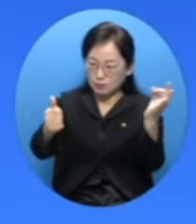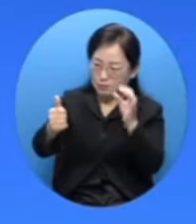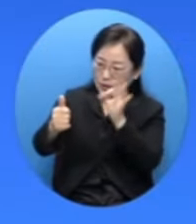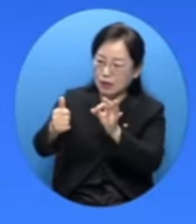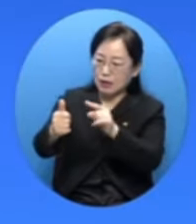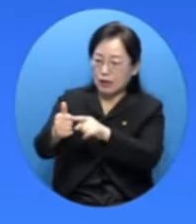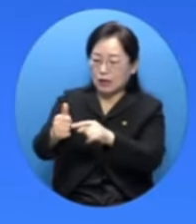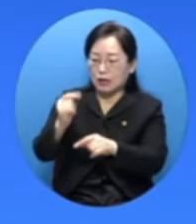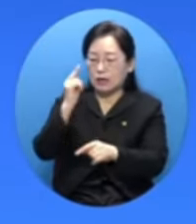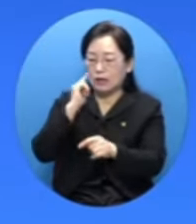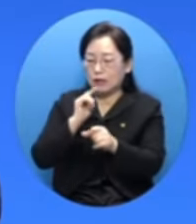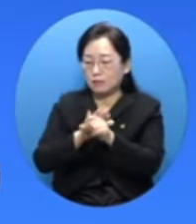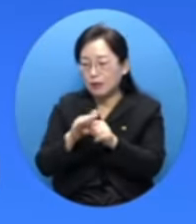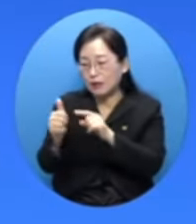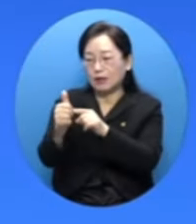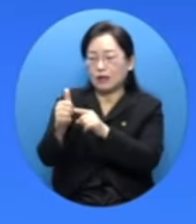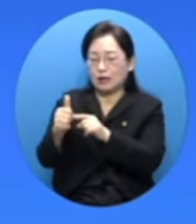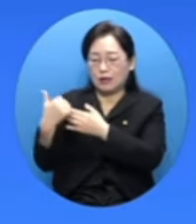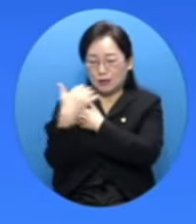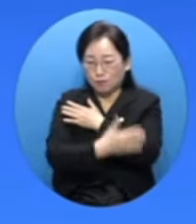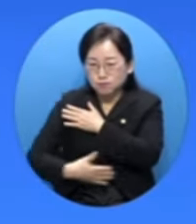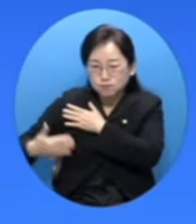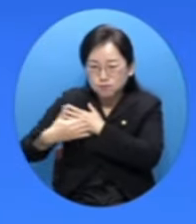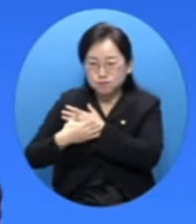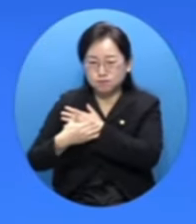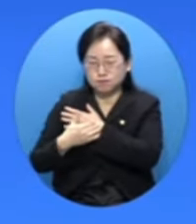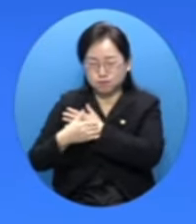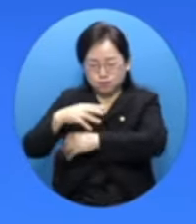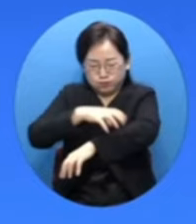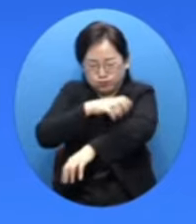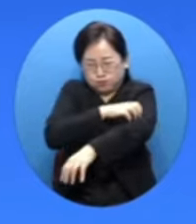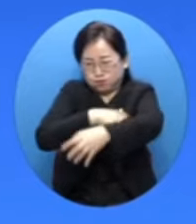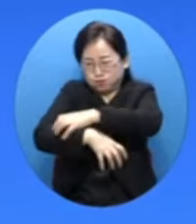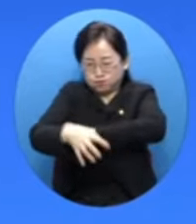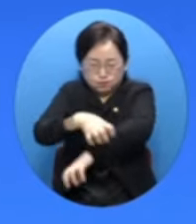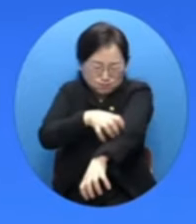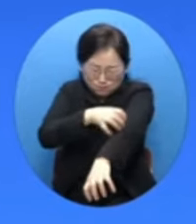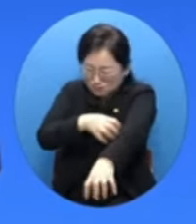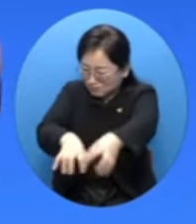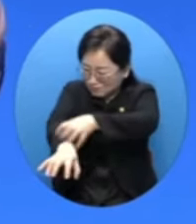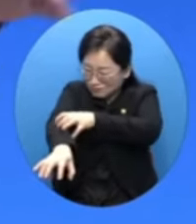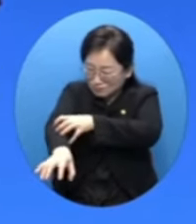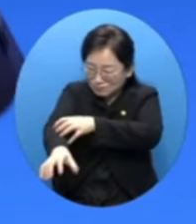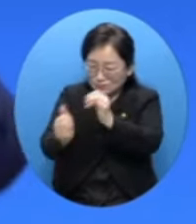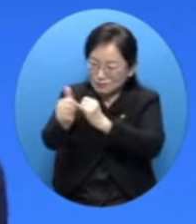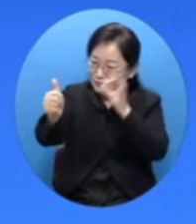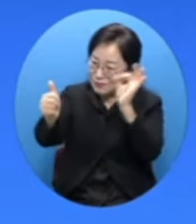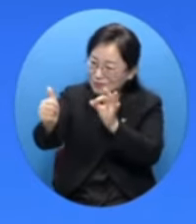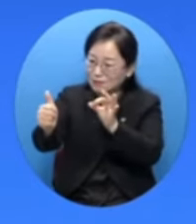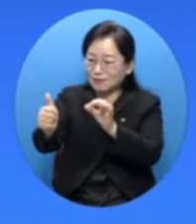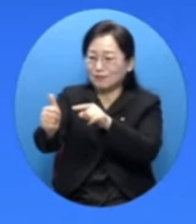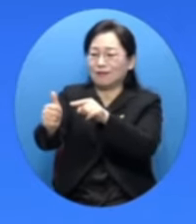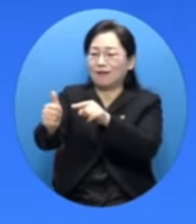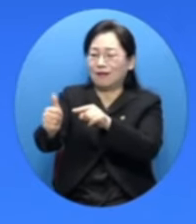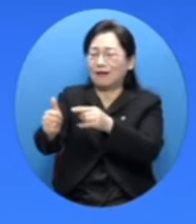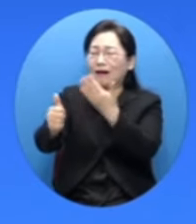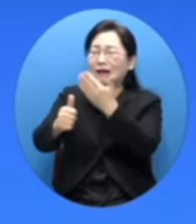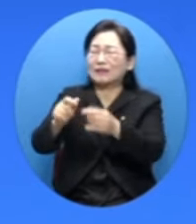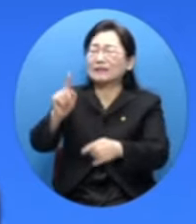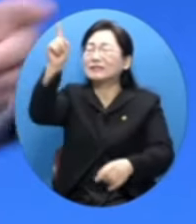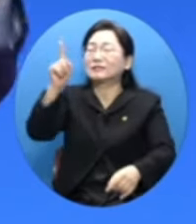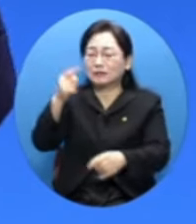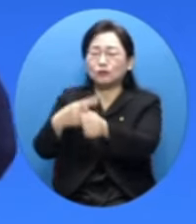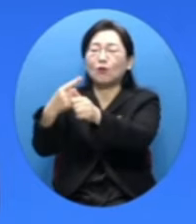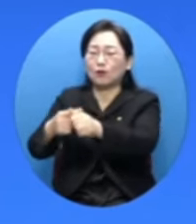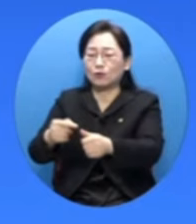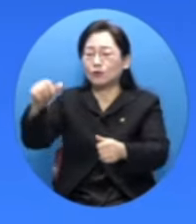모습에 온몸이 헌데가 나서 긁고 있는 남편을 보면서 하나님을 저주하고 죽으시오